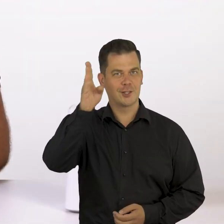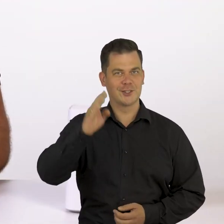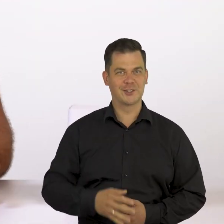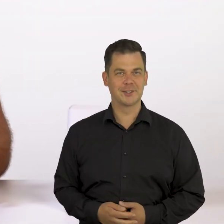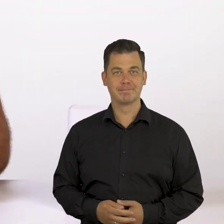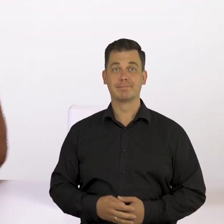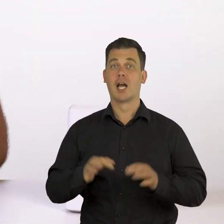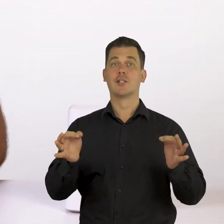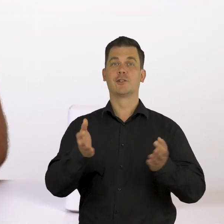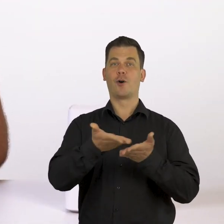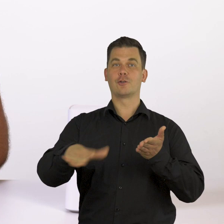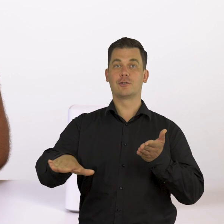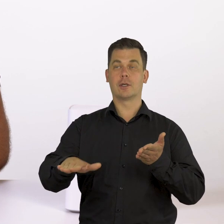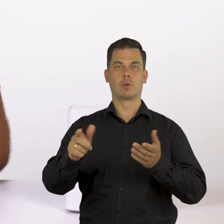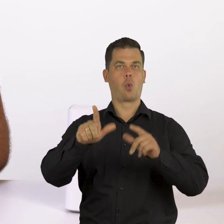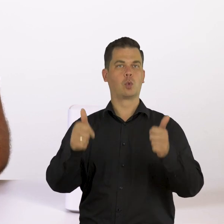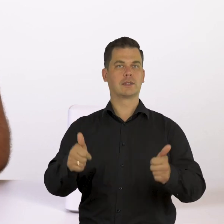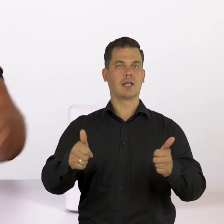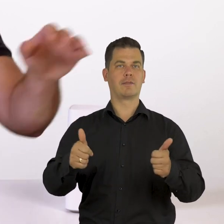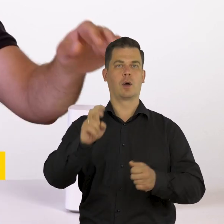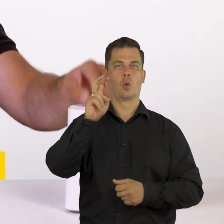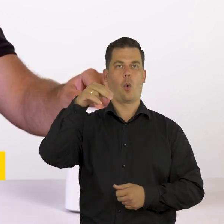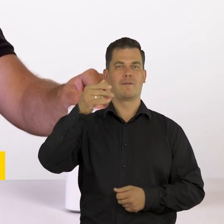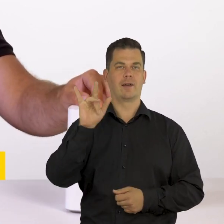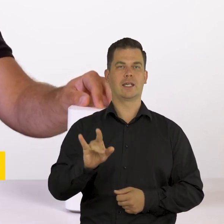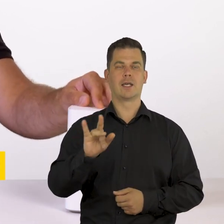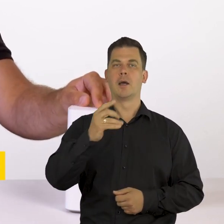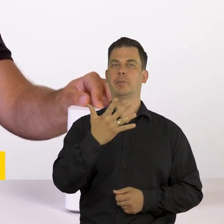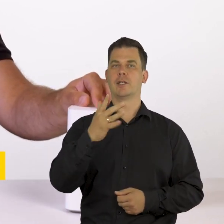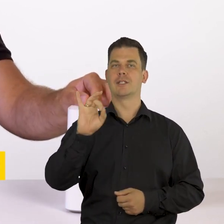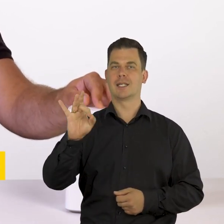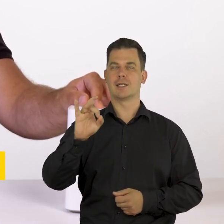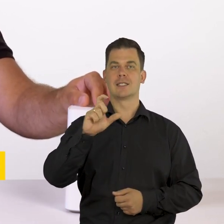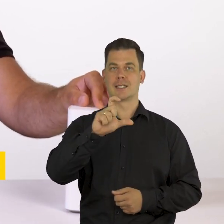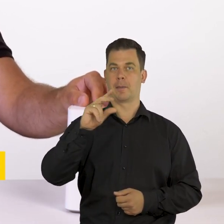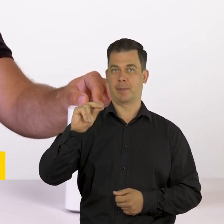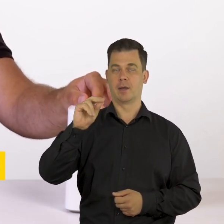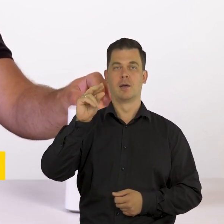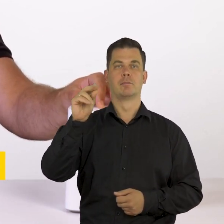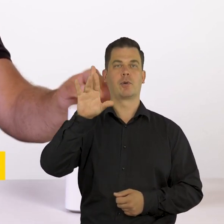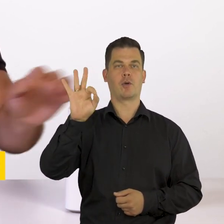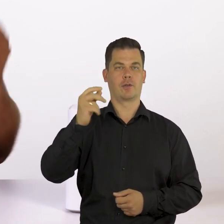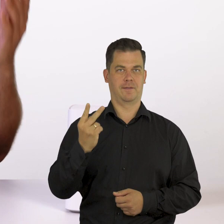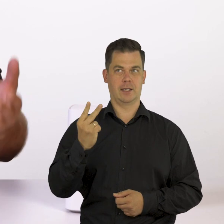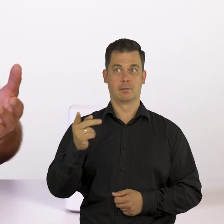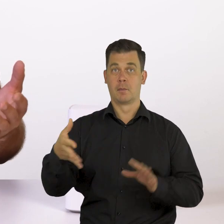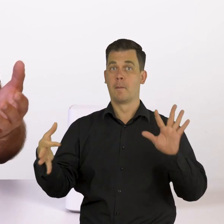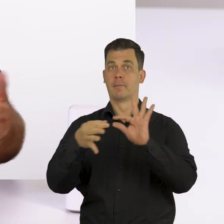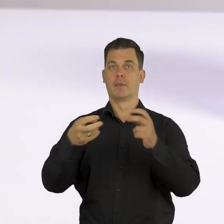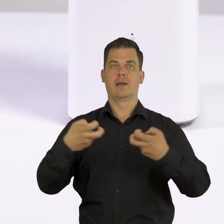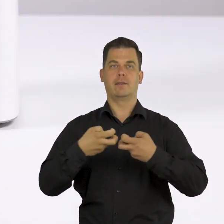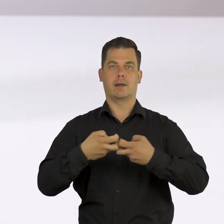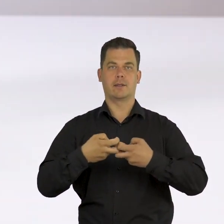Cześć! W tym odcinku skonfigurujemy router Huawei 5G CPE Pro 2 do połączenia z internetem.